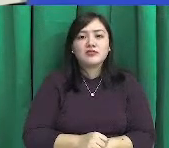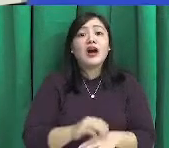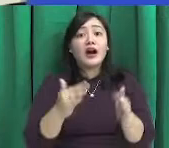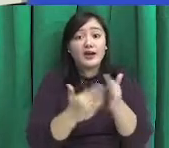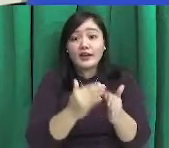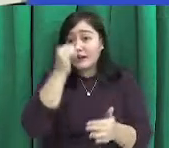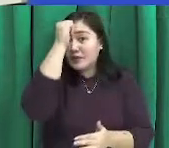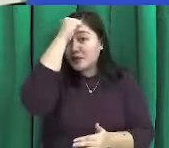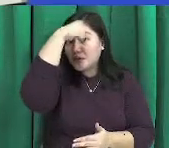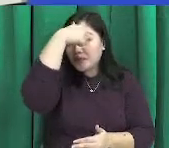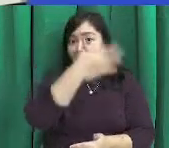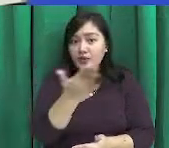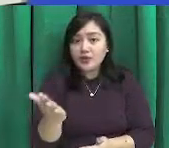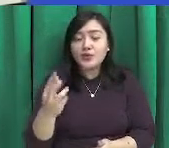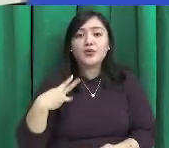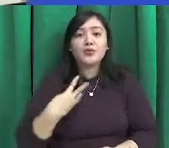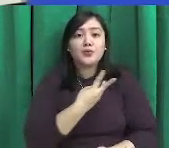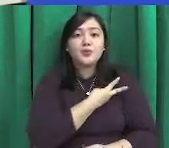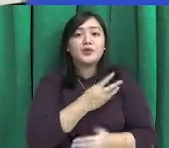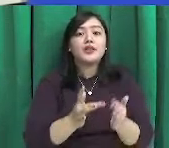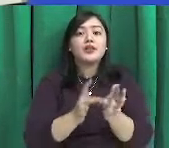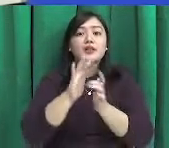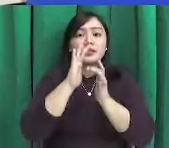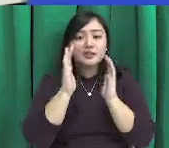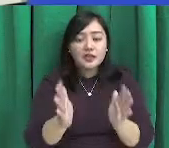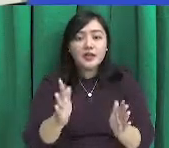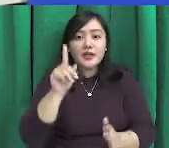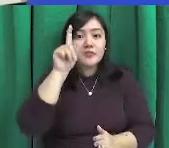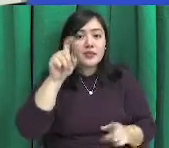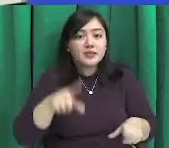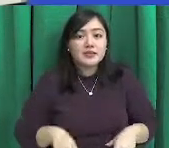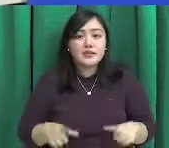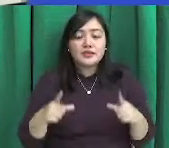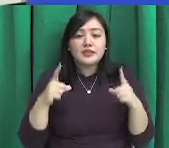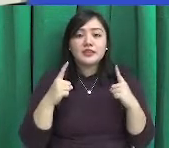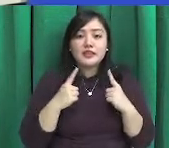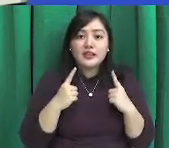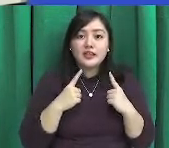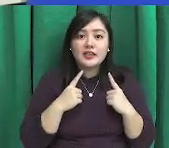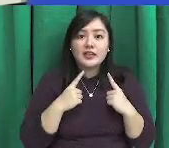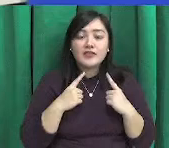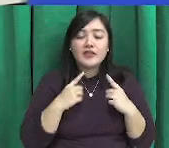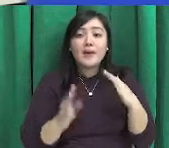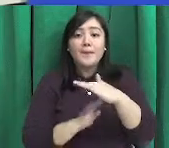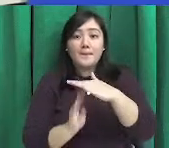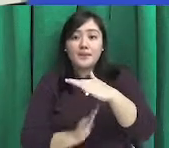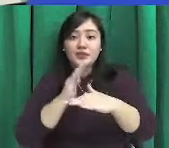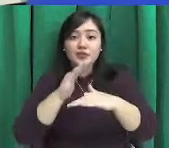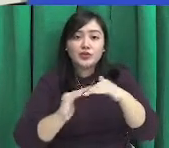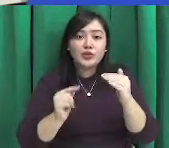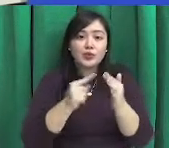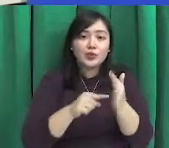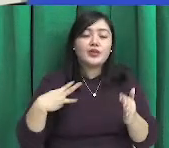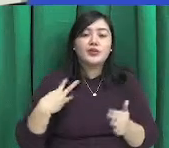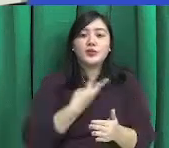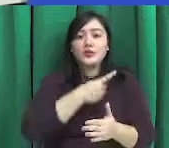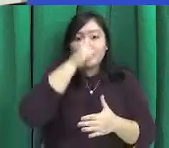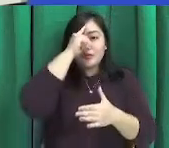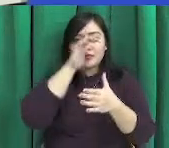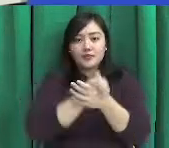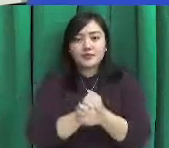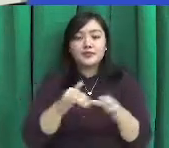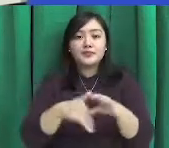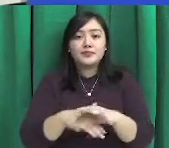sa paniniwala natin sa salita ng Diyos. You see? Kaya, makita nyo, for example, alright, parehas